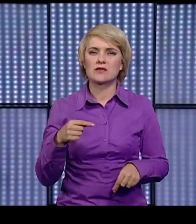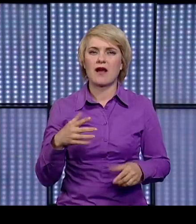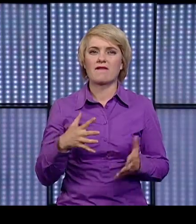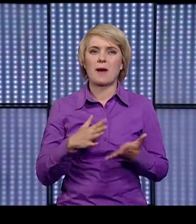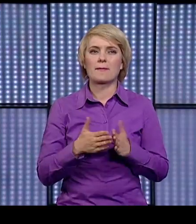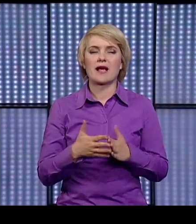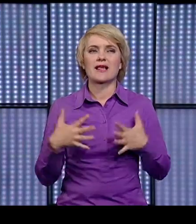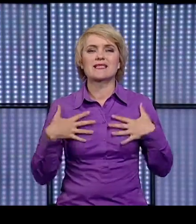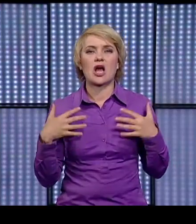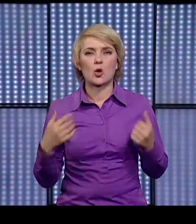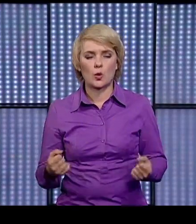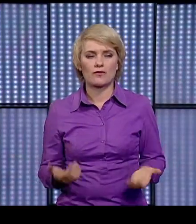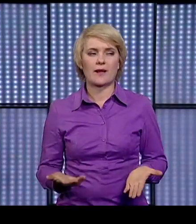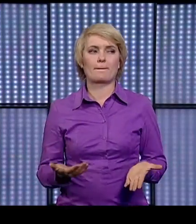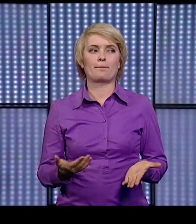здоровья,